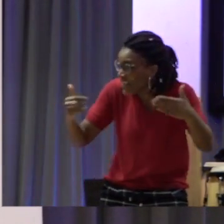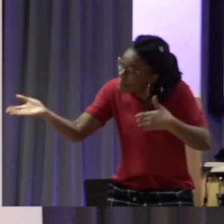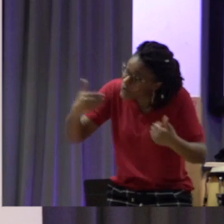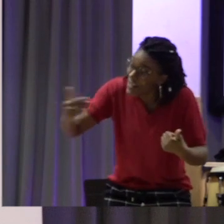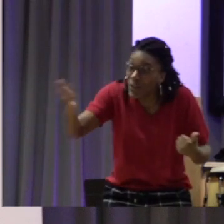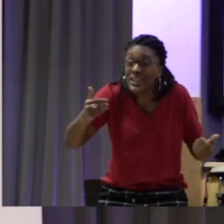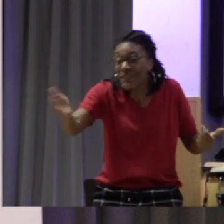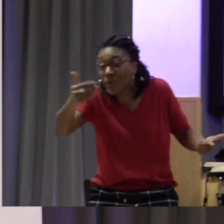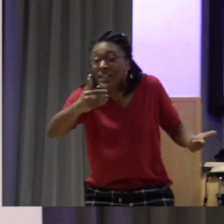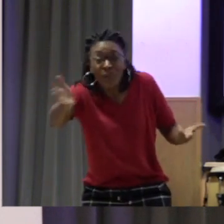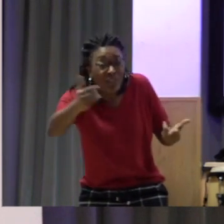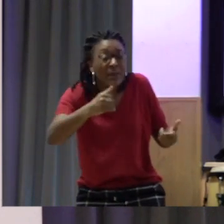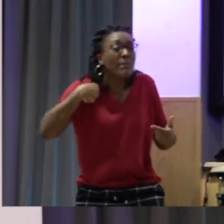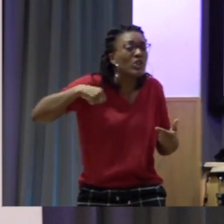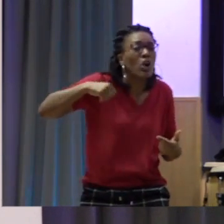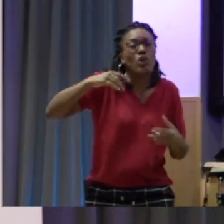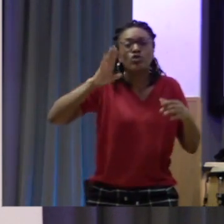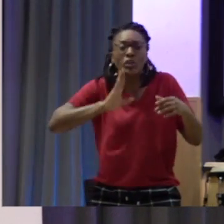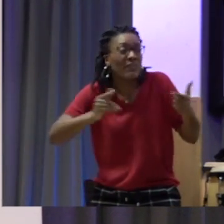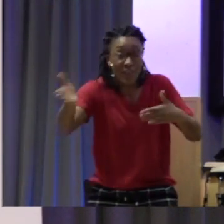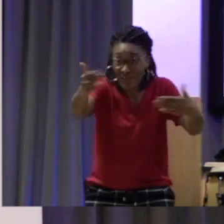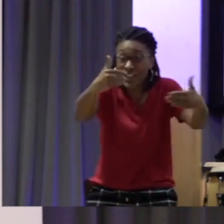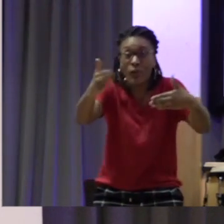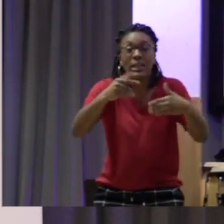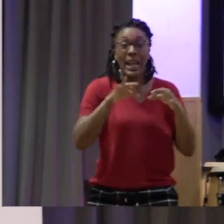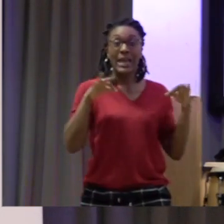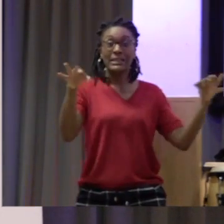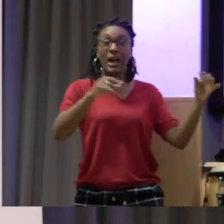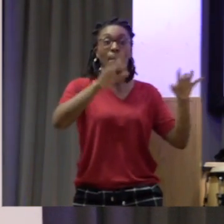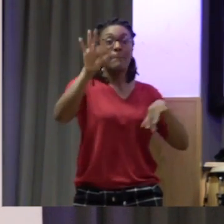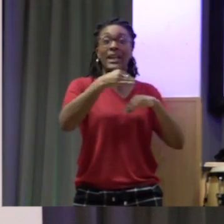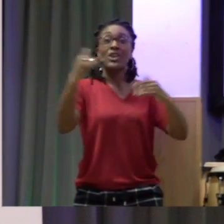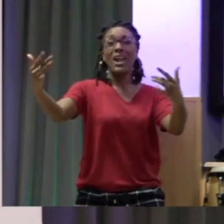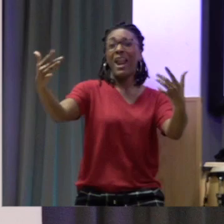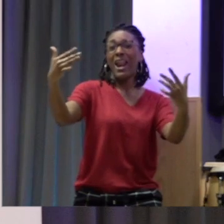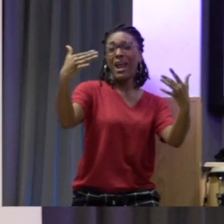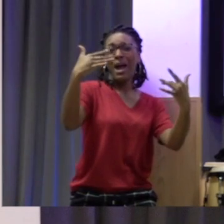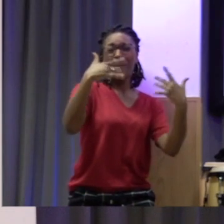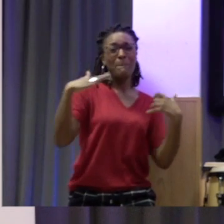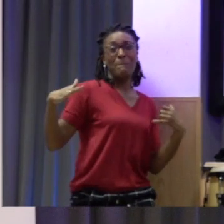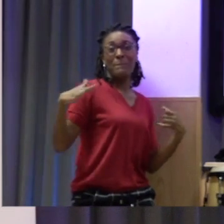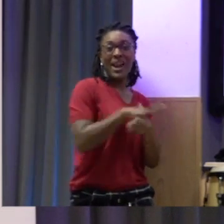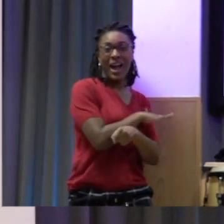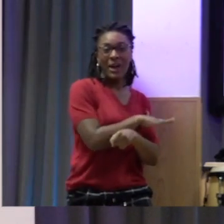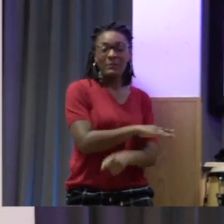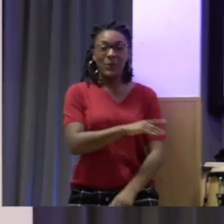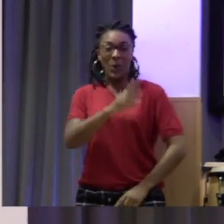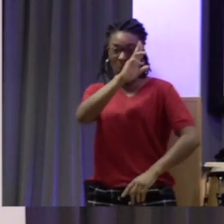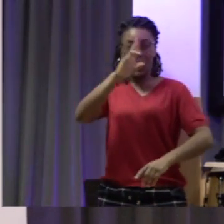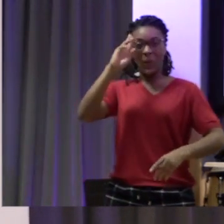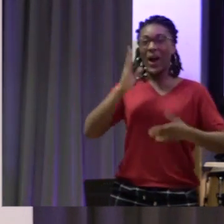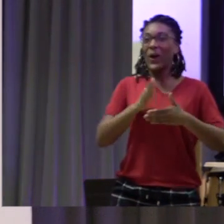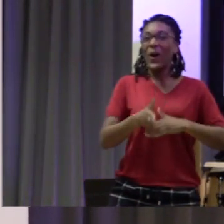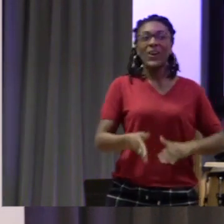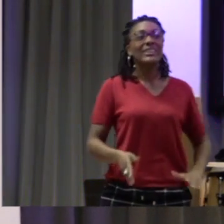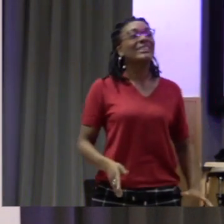trouvèrent, méchants et bons, et la salle des noces fut pleine de convives. Le roi entra pour voir ceux qui